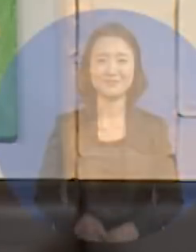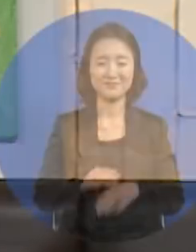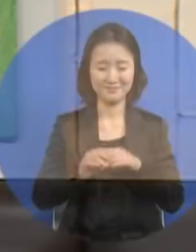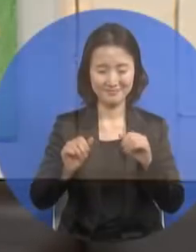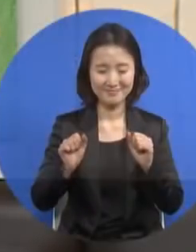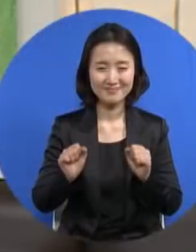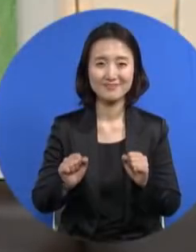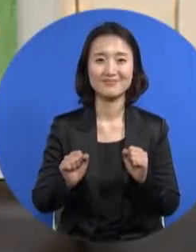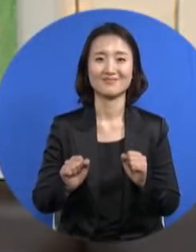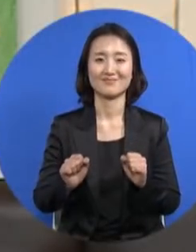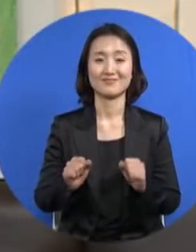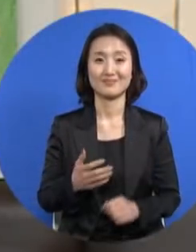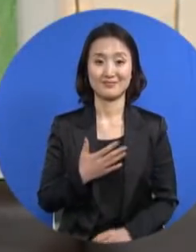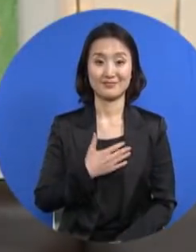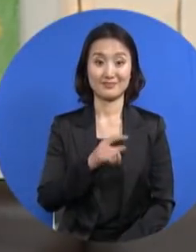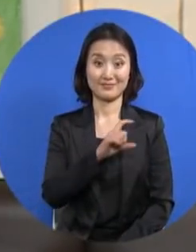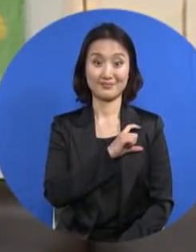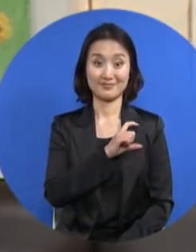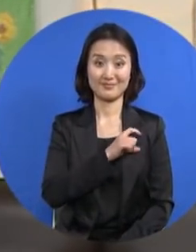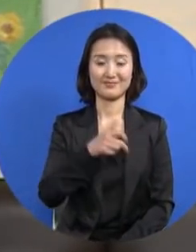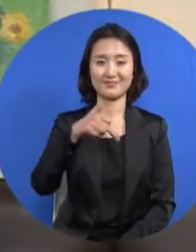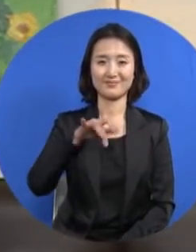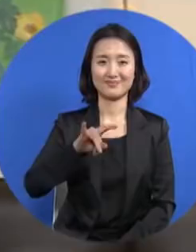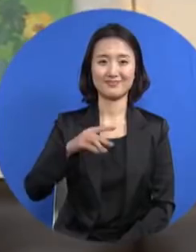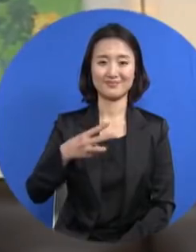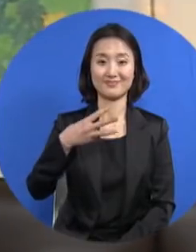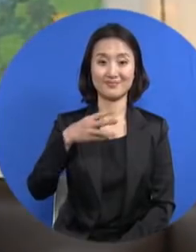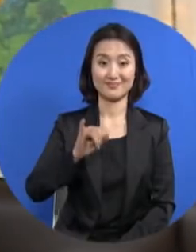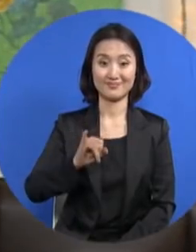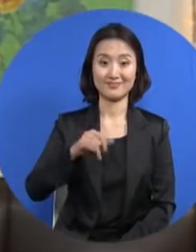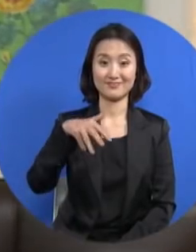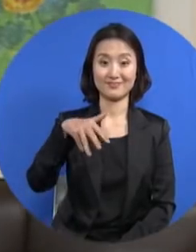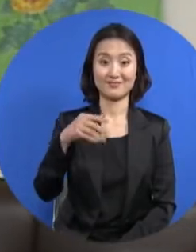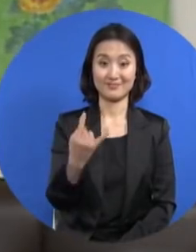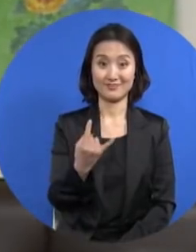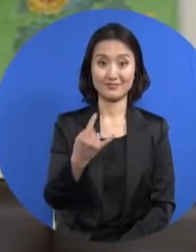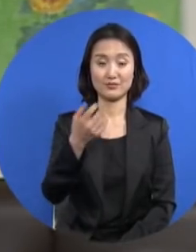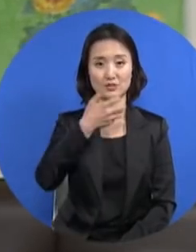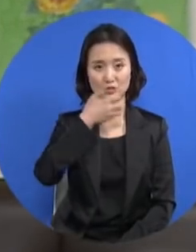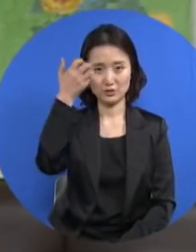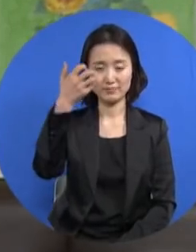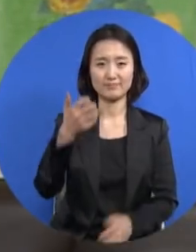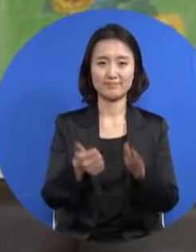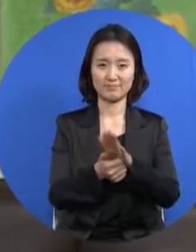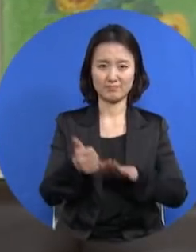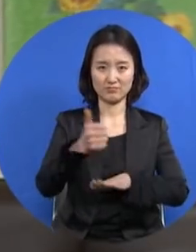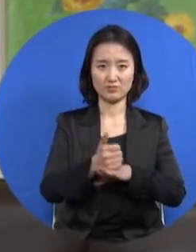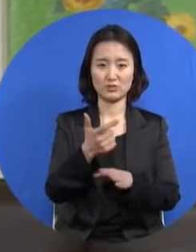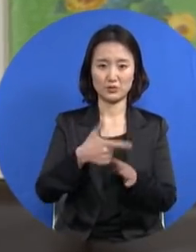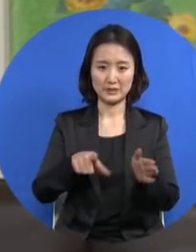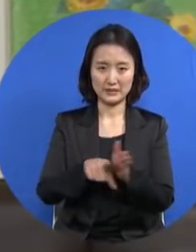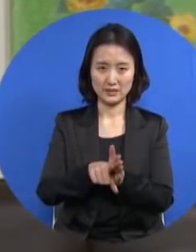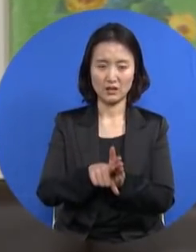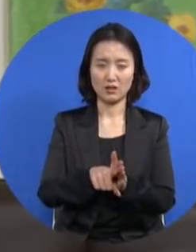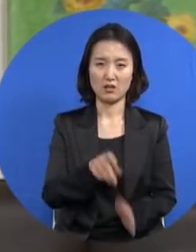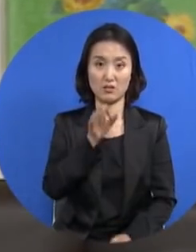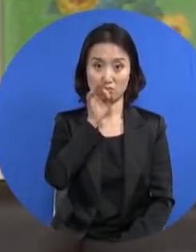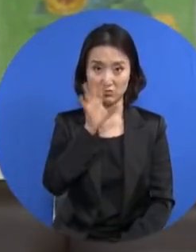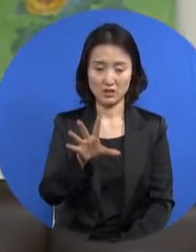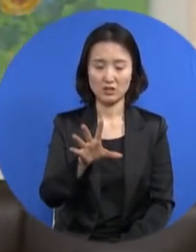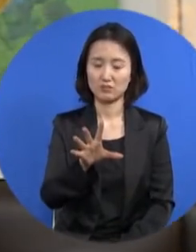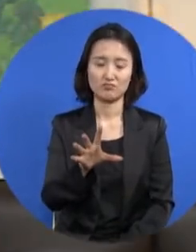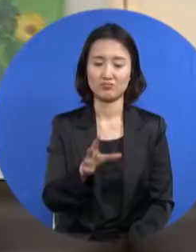안녕하세요. 제 이름은 켈리차라고 합니다. 제가 오늘 꿈을 이루기 위해 불가능은 없다라는 주제를